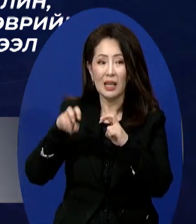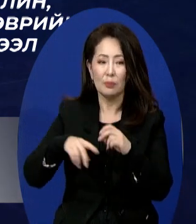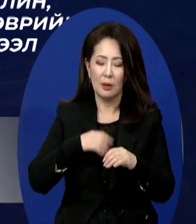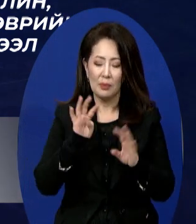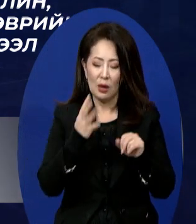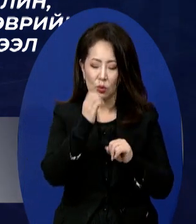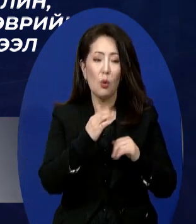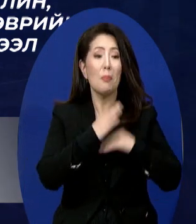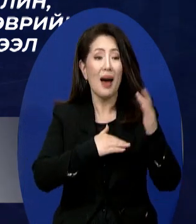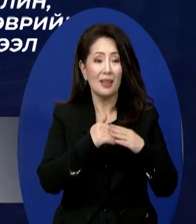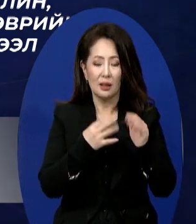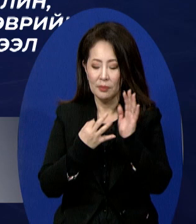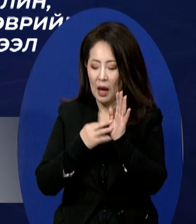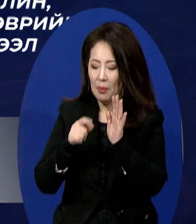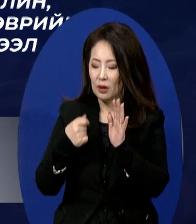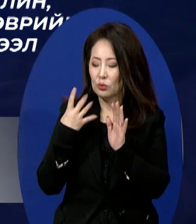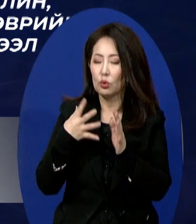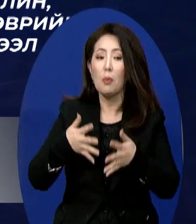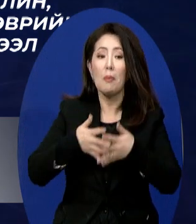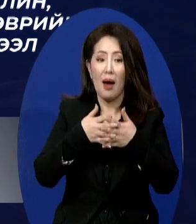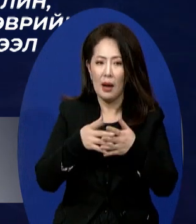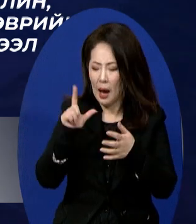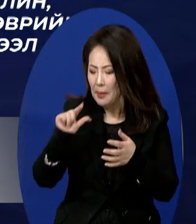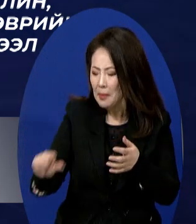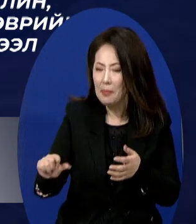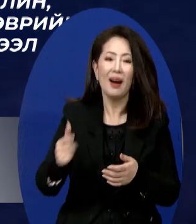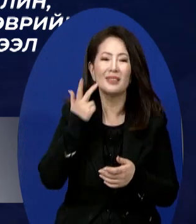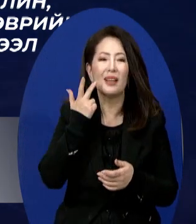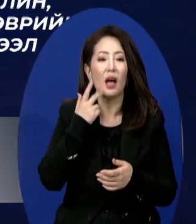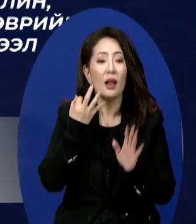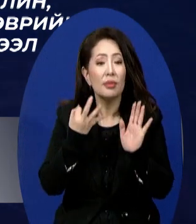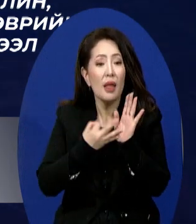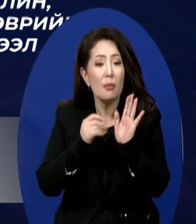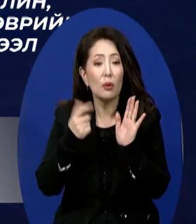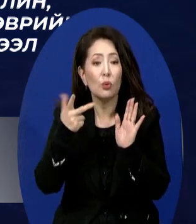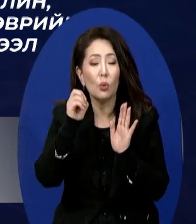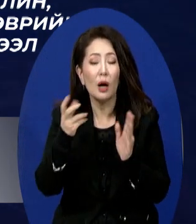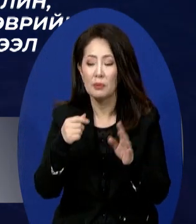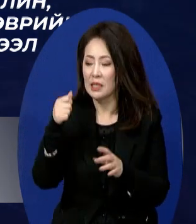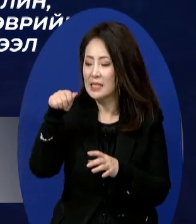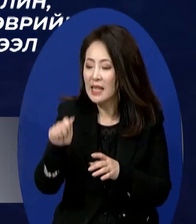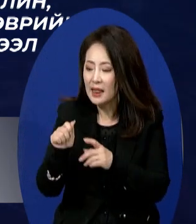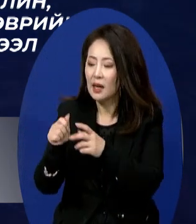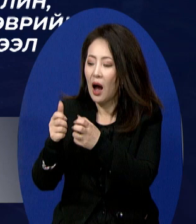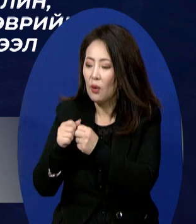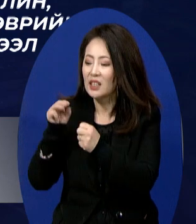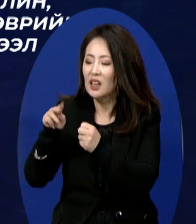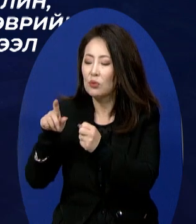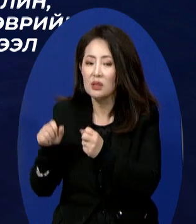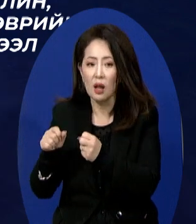барилга, 8.4% үл хөдлөх, хамгийн бага буюу 8.3% цалин тэтгэврийн зээл эзэлж байна.